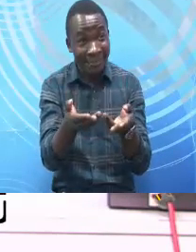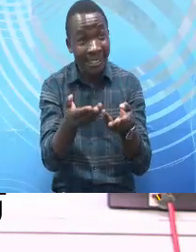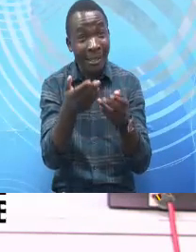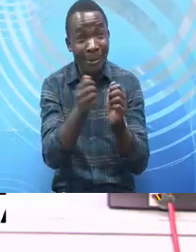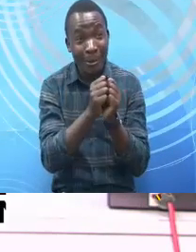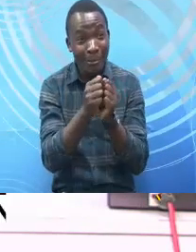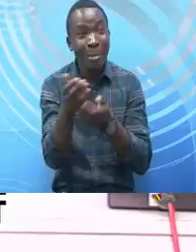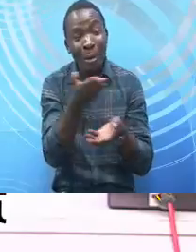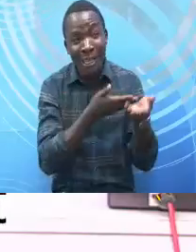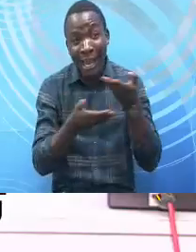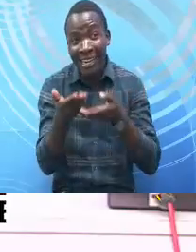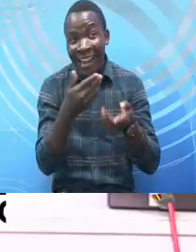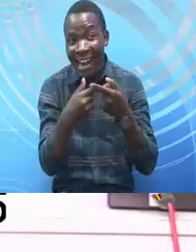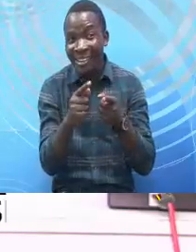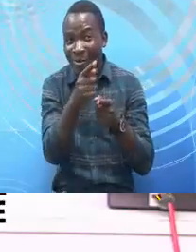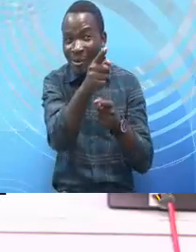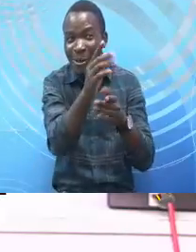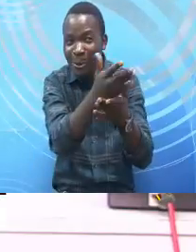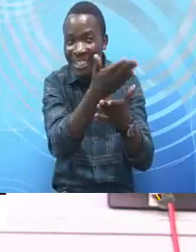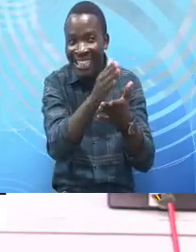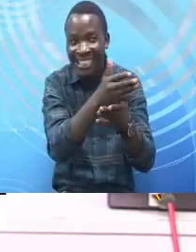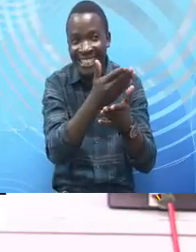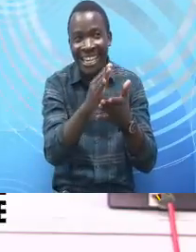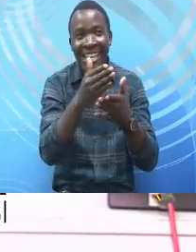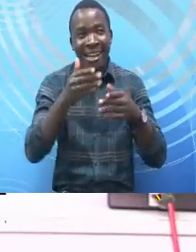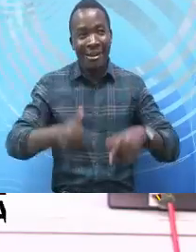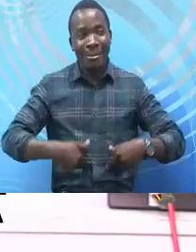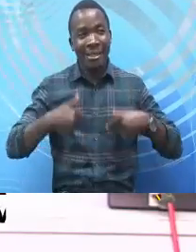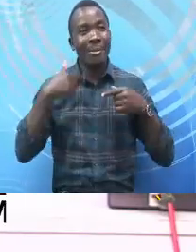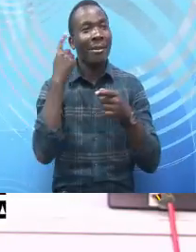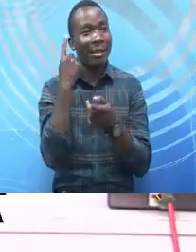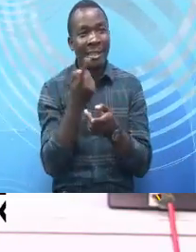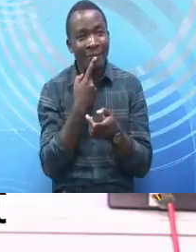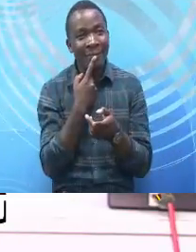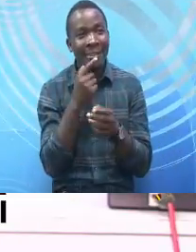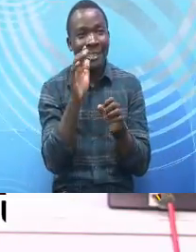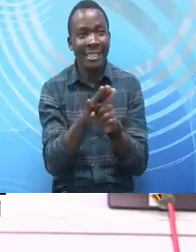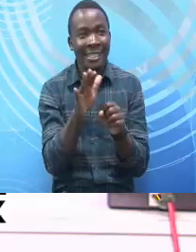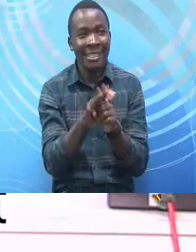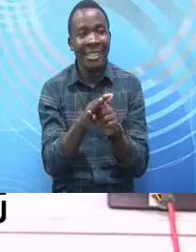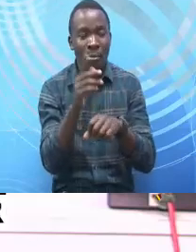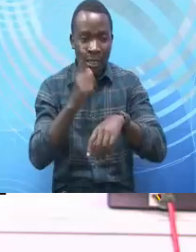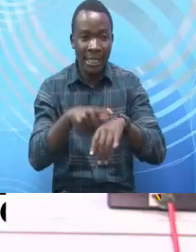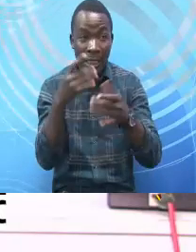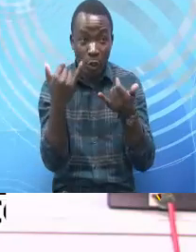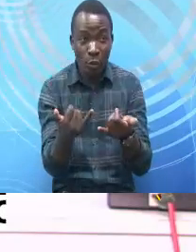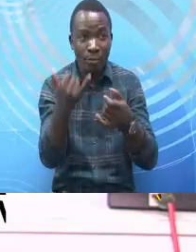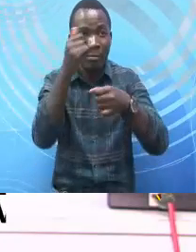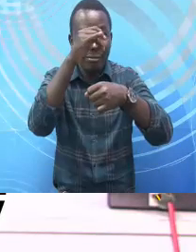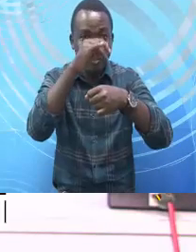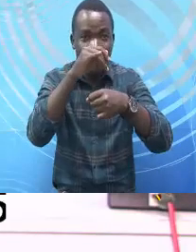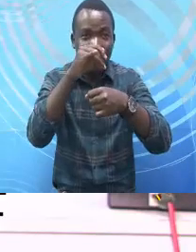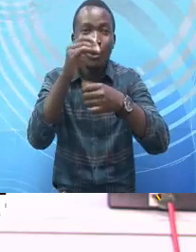Turamo rero mu kiganiro ariko agenda dusangiza ubuzima bw'abantu bafite ubumuga bwo kutumva cyane cyane muri iki gihe tugenda